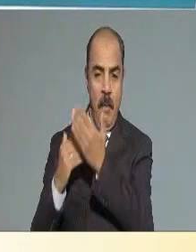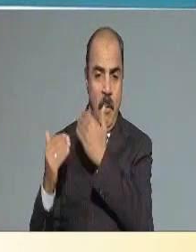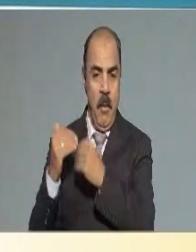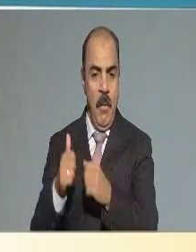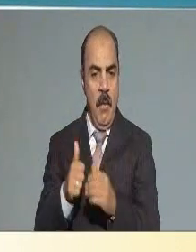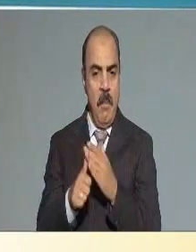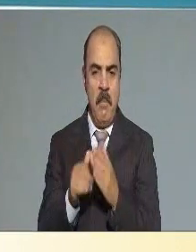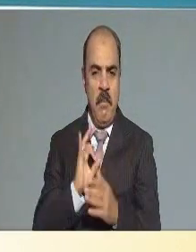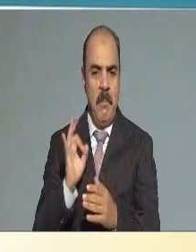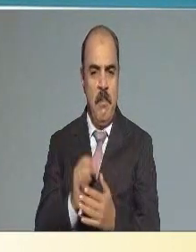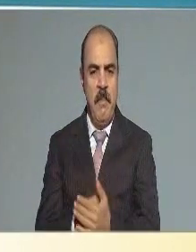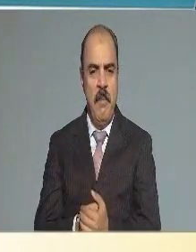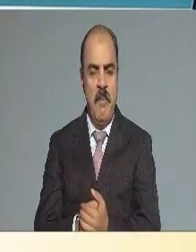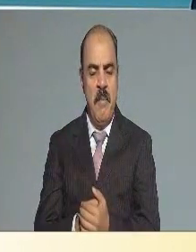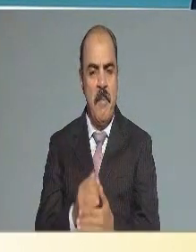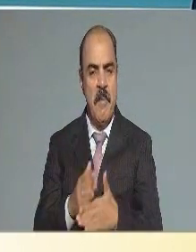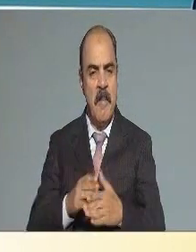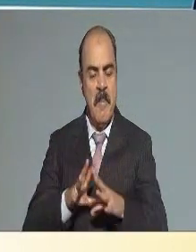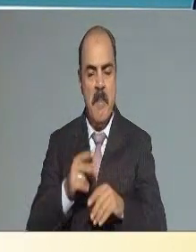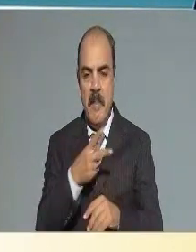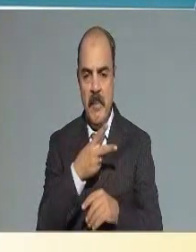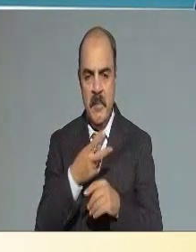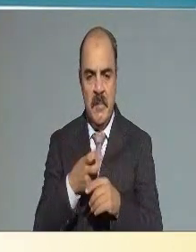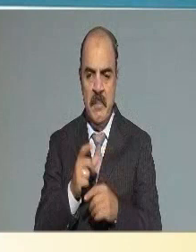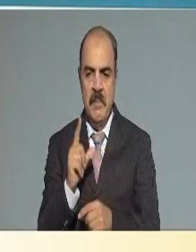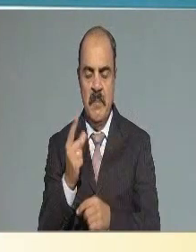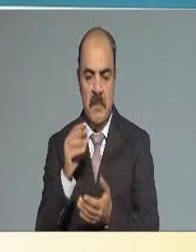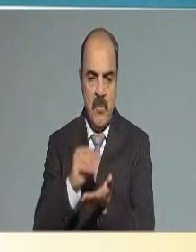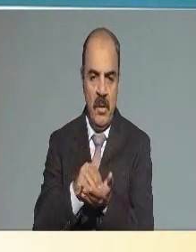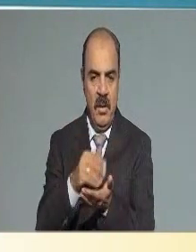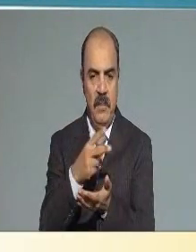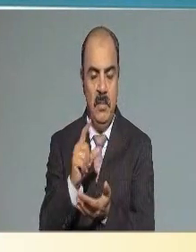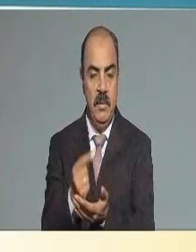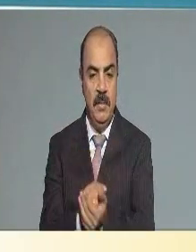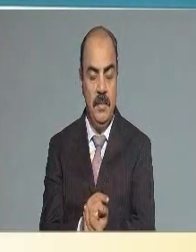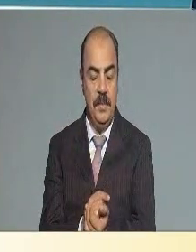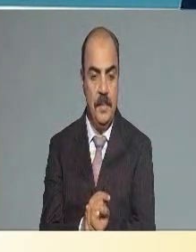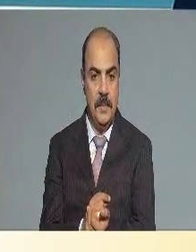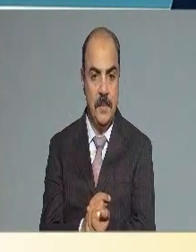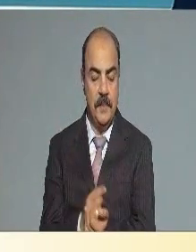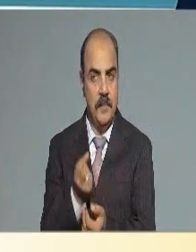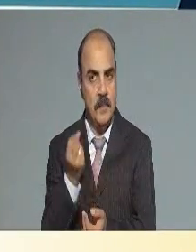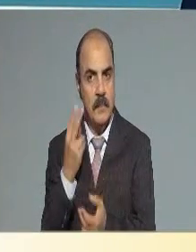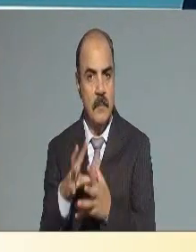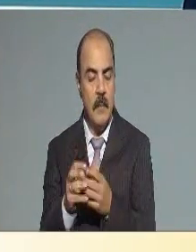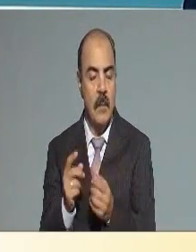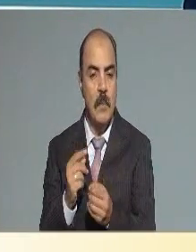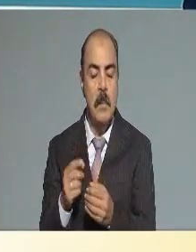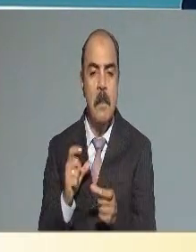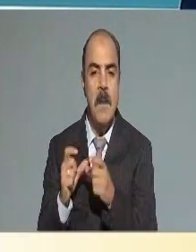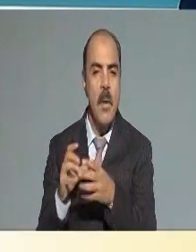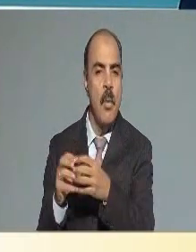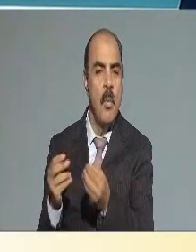هو أنشئ سنة 2015، ويمكن كانت الفكرة كلها من إنشاء البنك